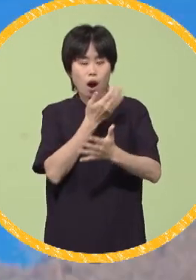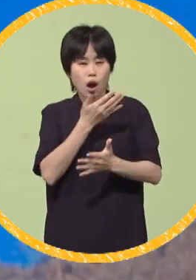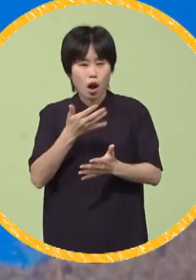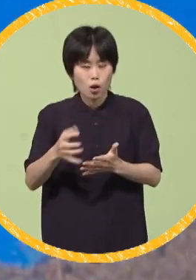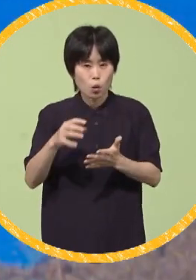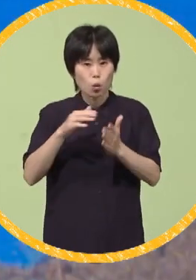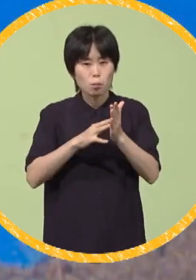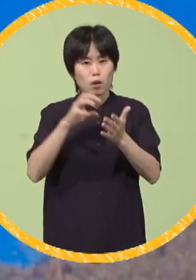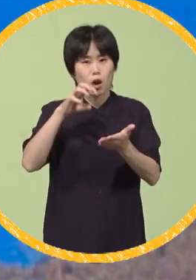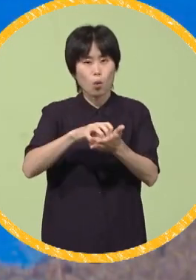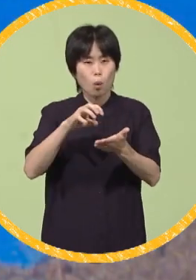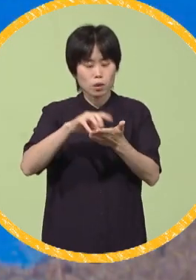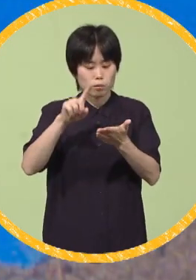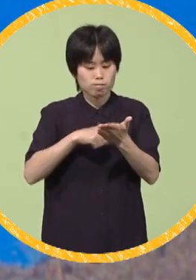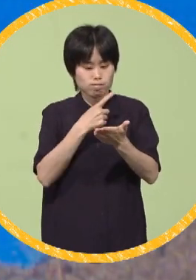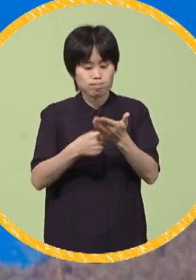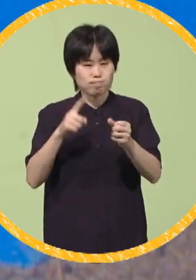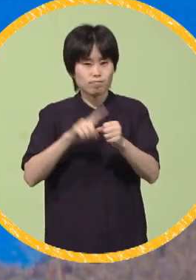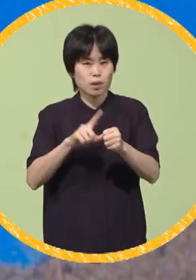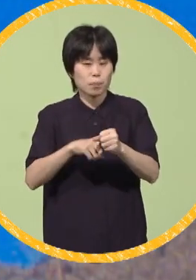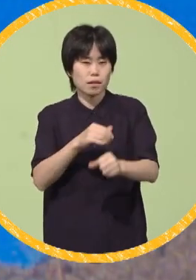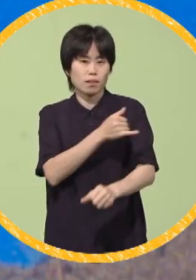削減対策に役立っていきます。